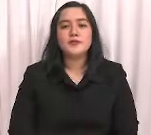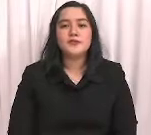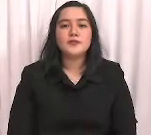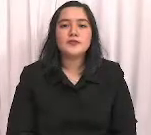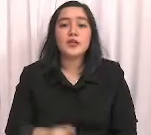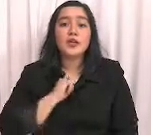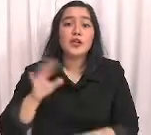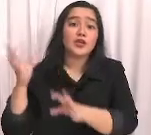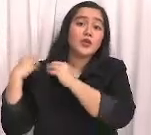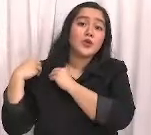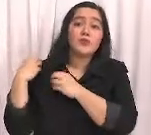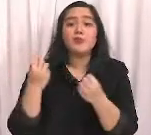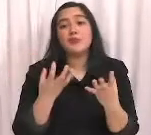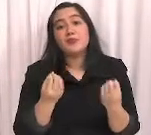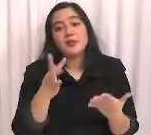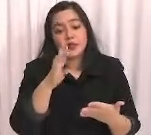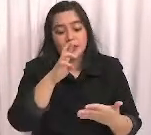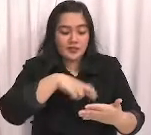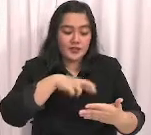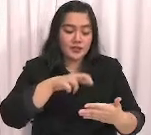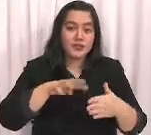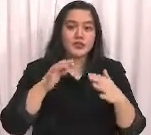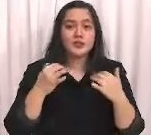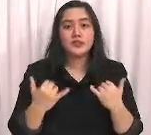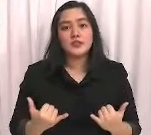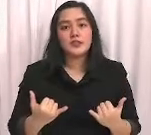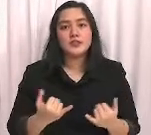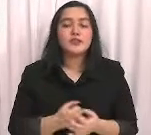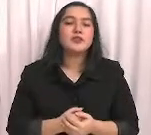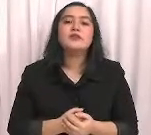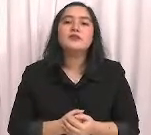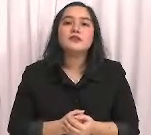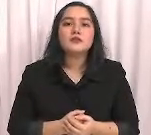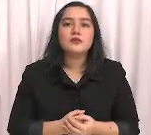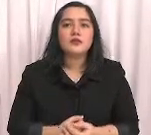marami na nagbabasa. Yung mga nagbabasa ng Biblia na